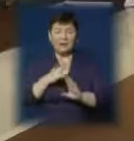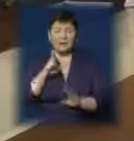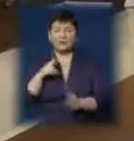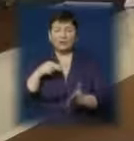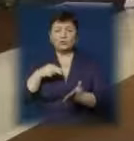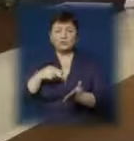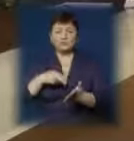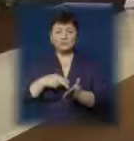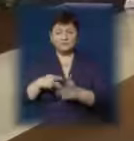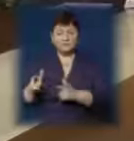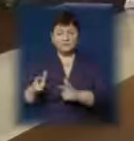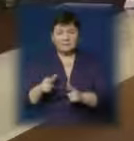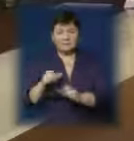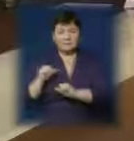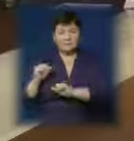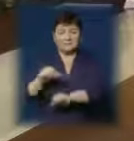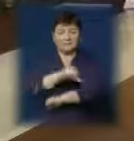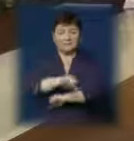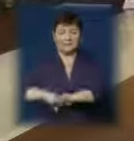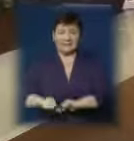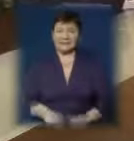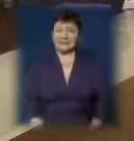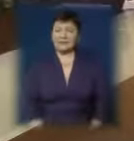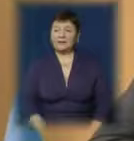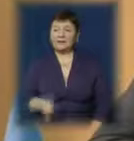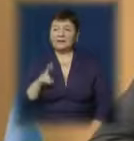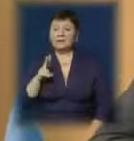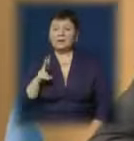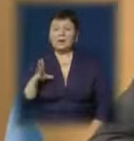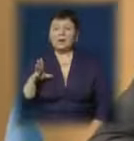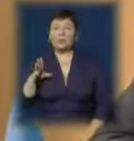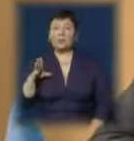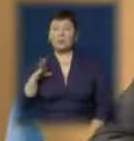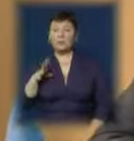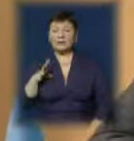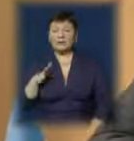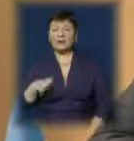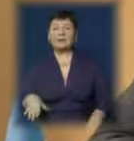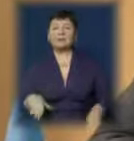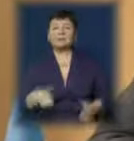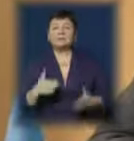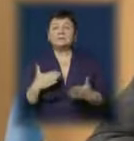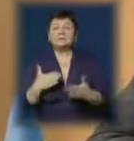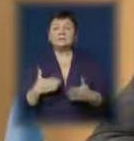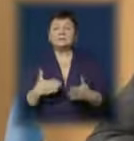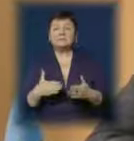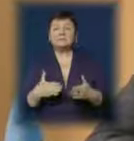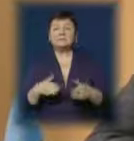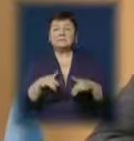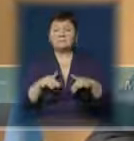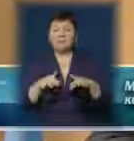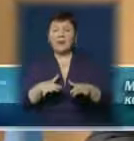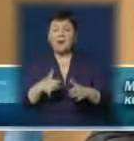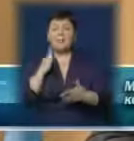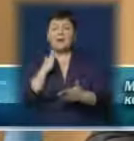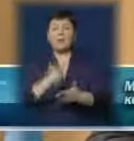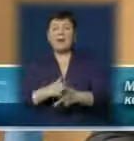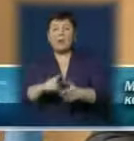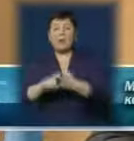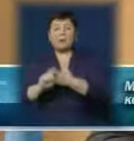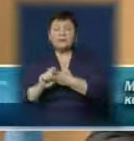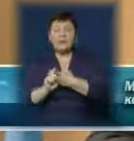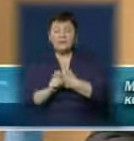на захист своїх кордонів. Як було на початку, загальна стратегія – це є прямий контакт